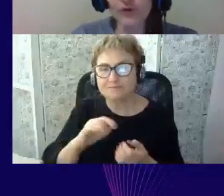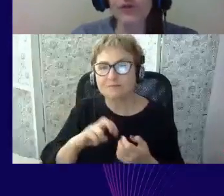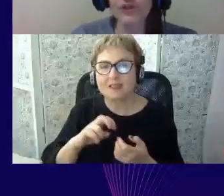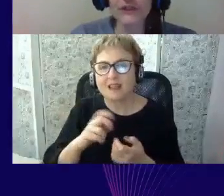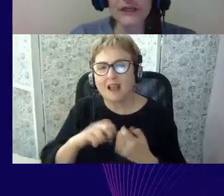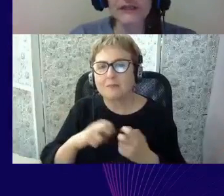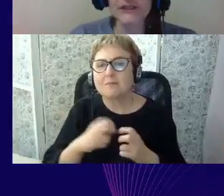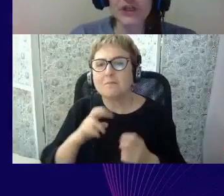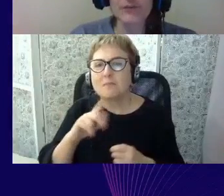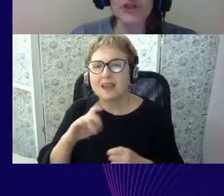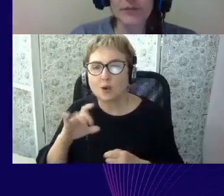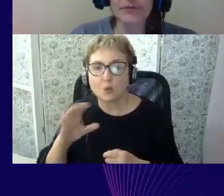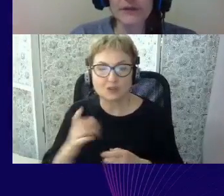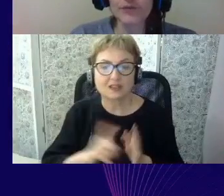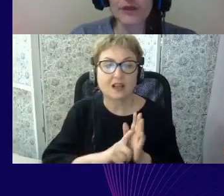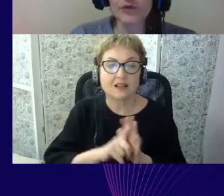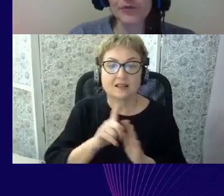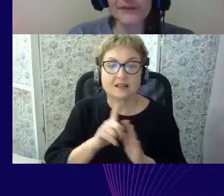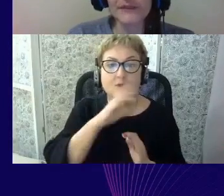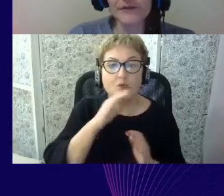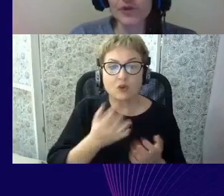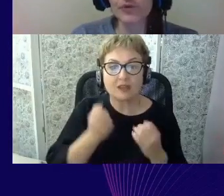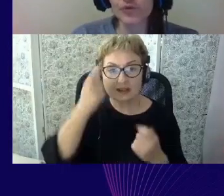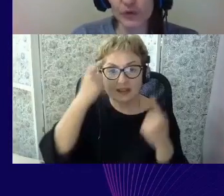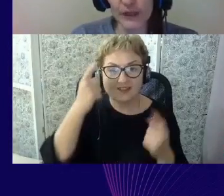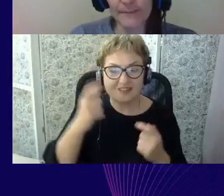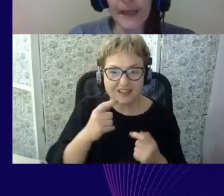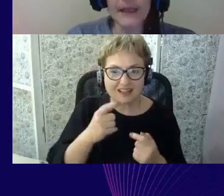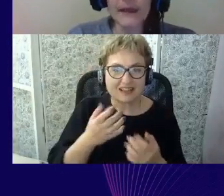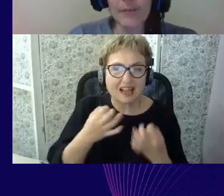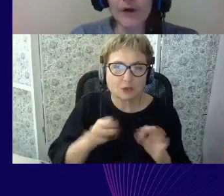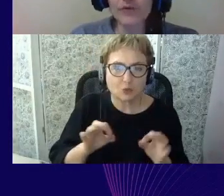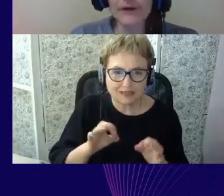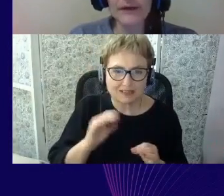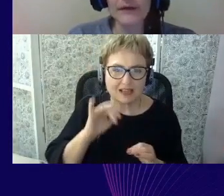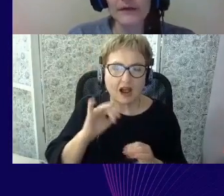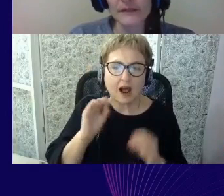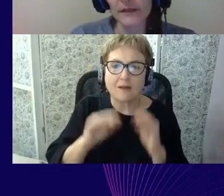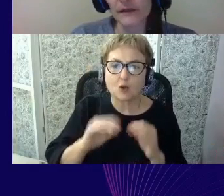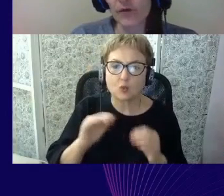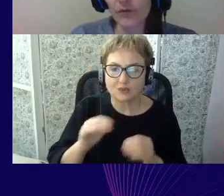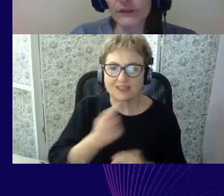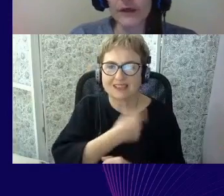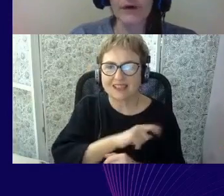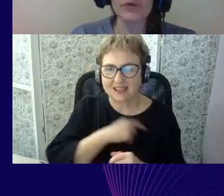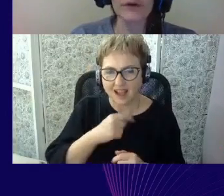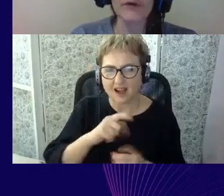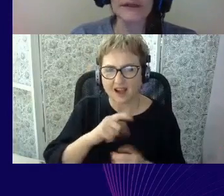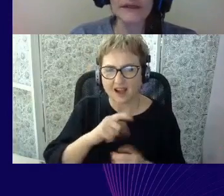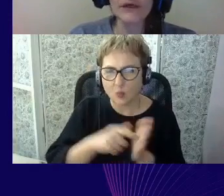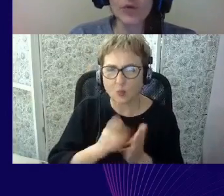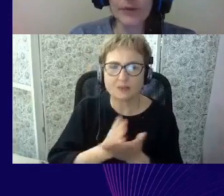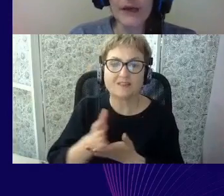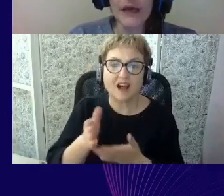то есть многие учреждения сначала пошли по принципу доступности инфраструктурной и оборудовали санитарные комнаты,